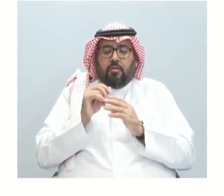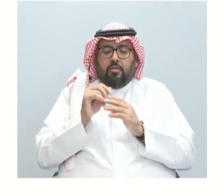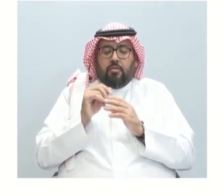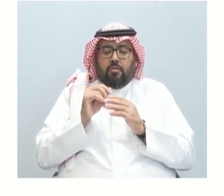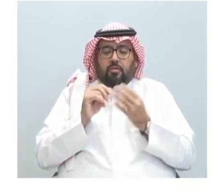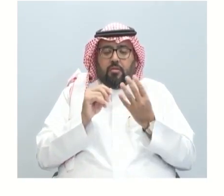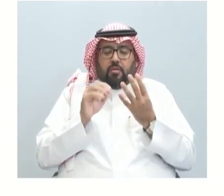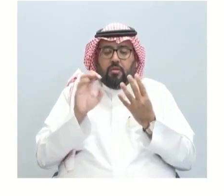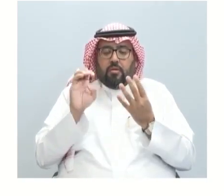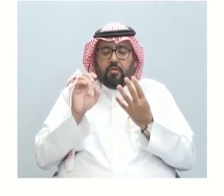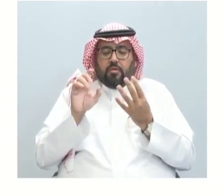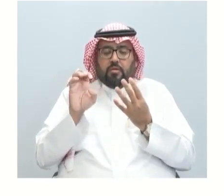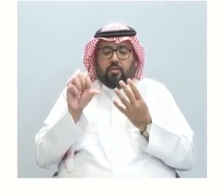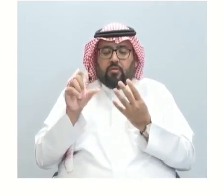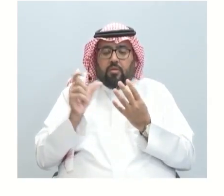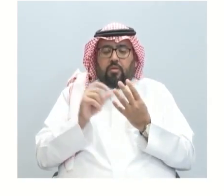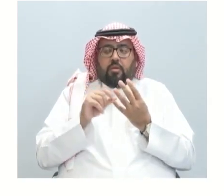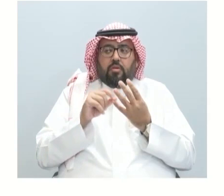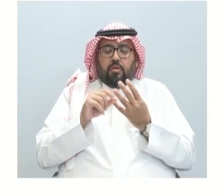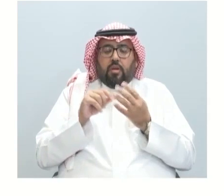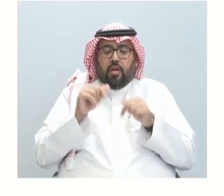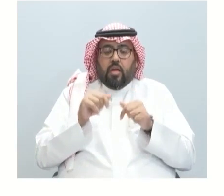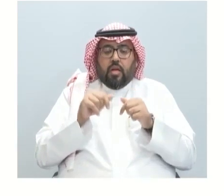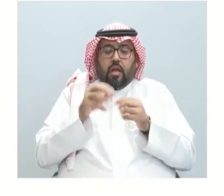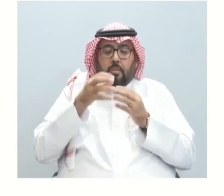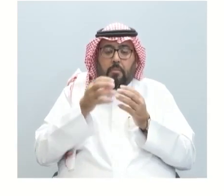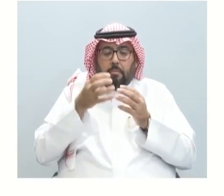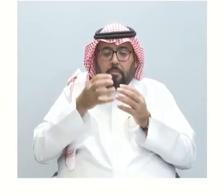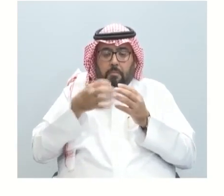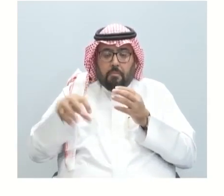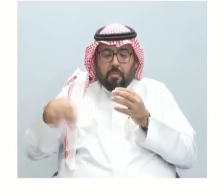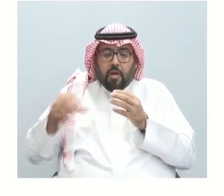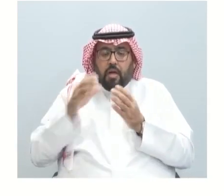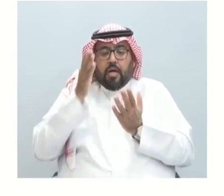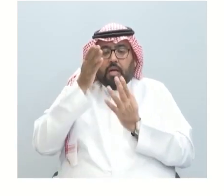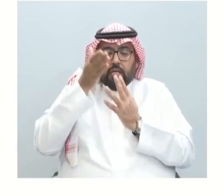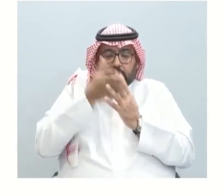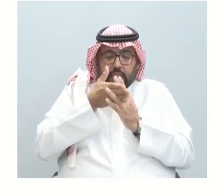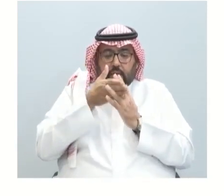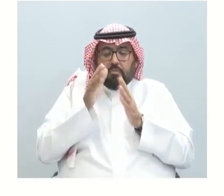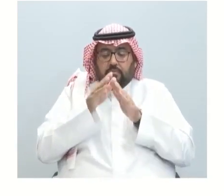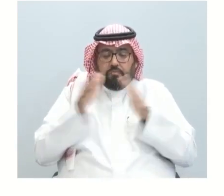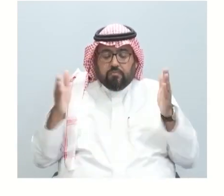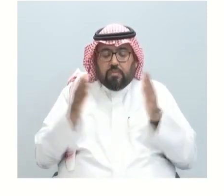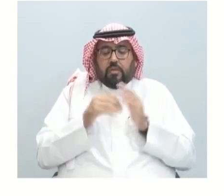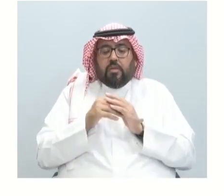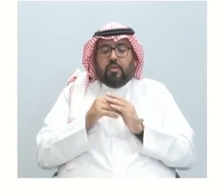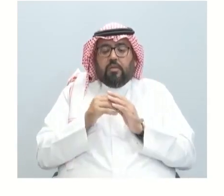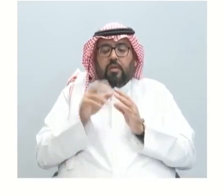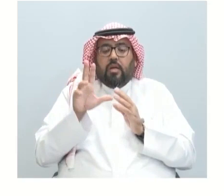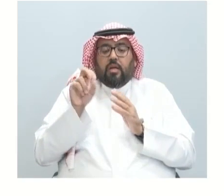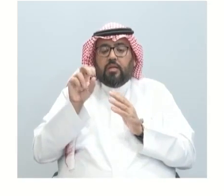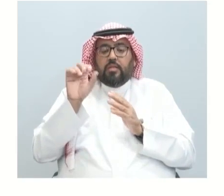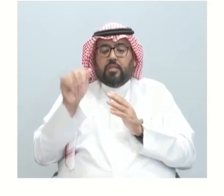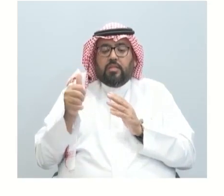مرحله الجي 1 ومرحله الاس ومرحله الجي 2 الان نتكلم على الانقسام المتساوي بشكل مفصل في مراحل الانقسام